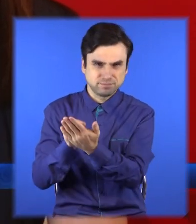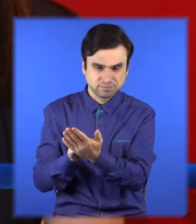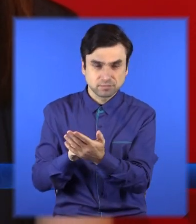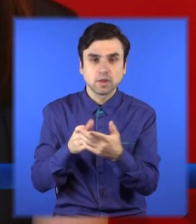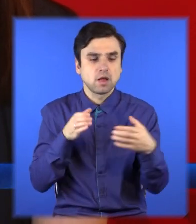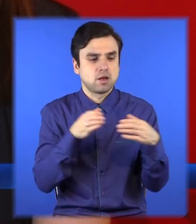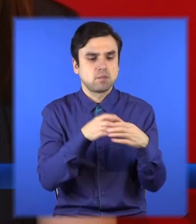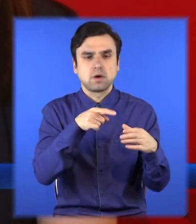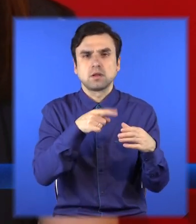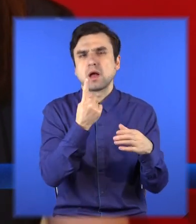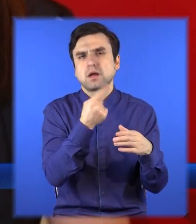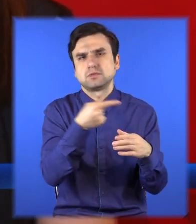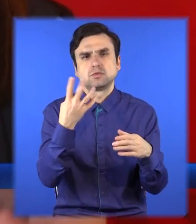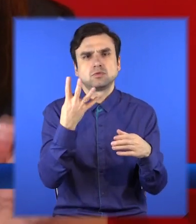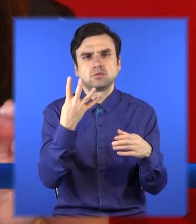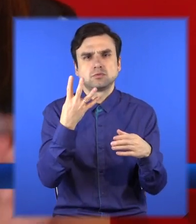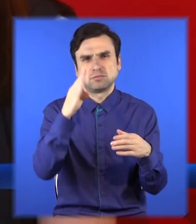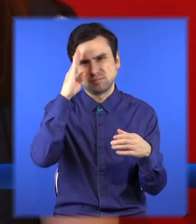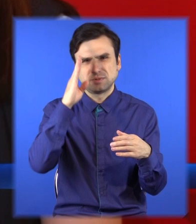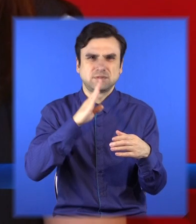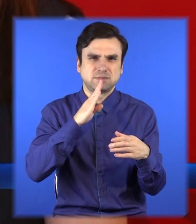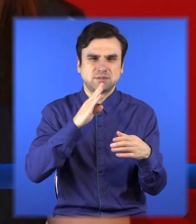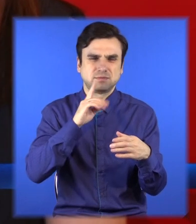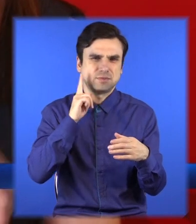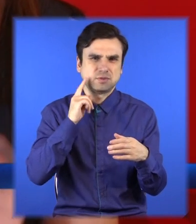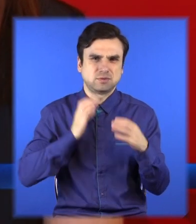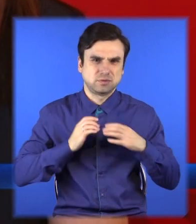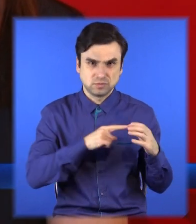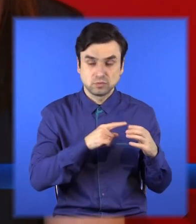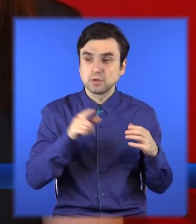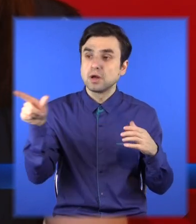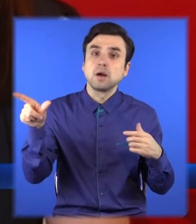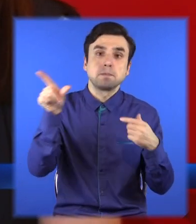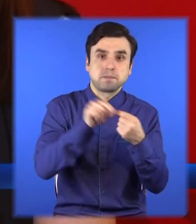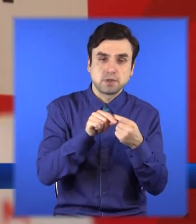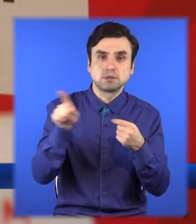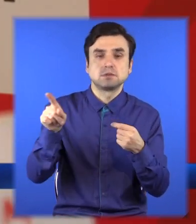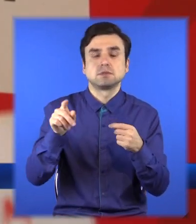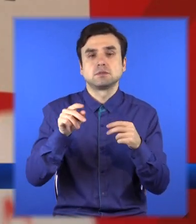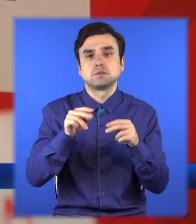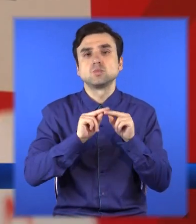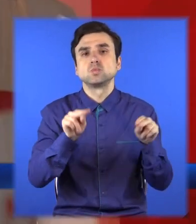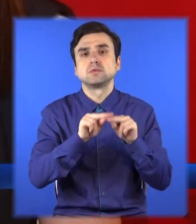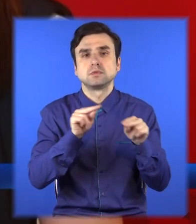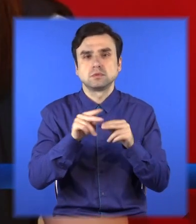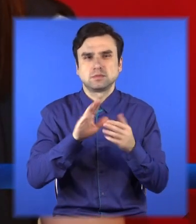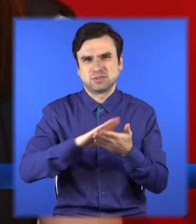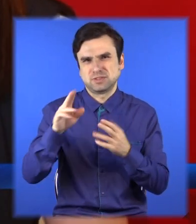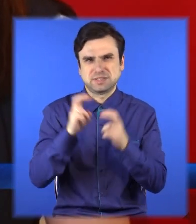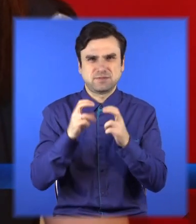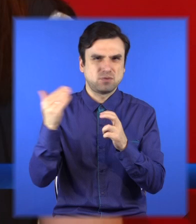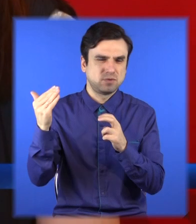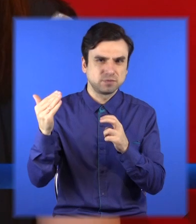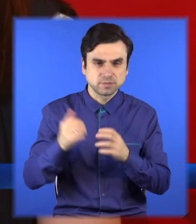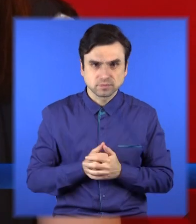Команда може состояти від 1 до 4 студентів. За кожною командою закріпляється преподаватель і ментор від производства. 30